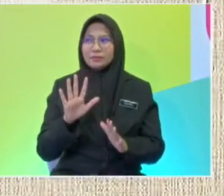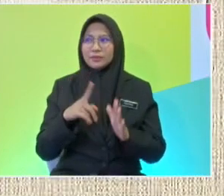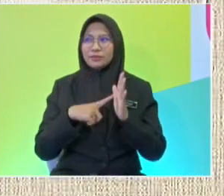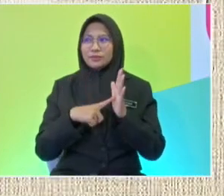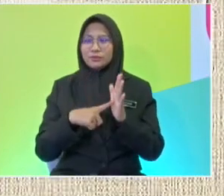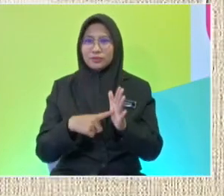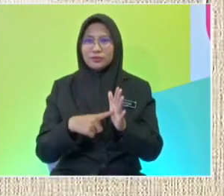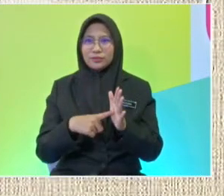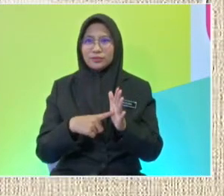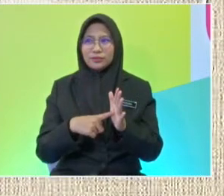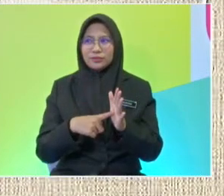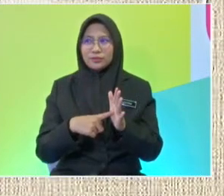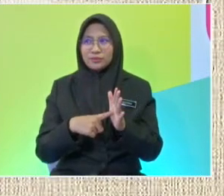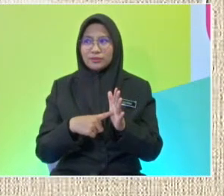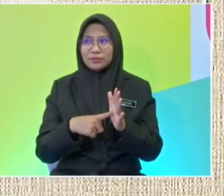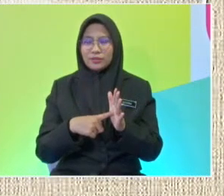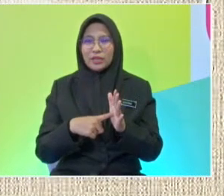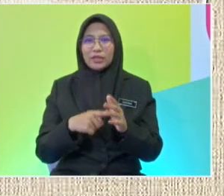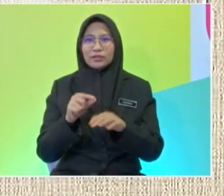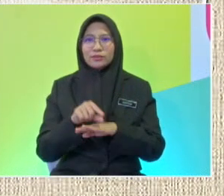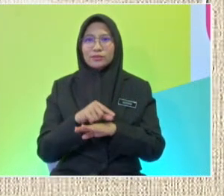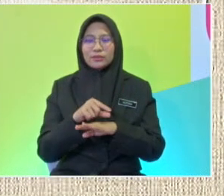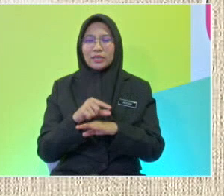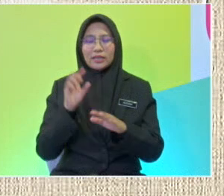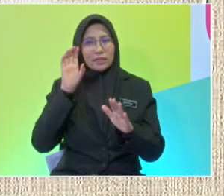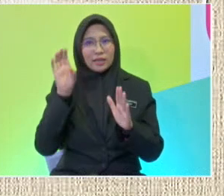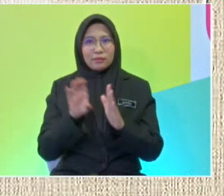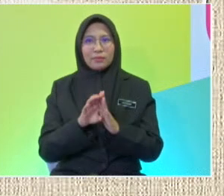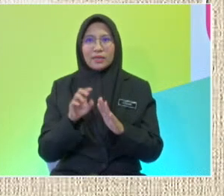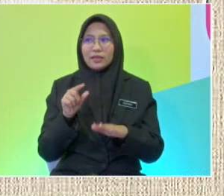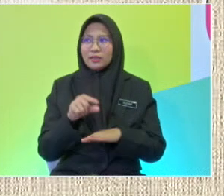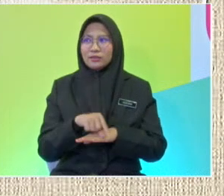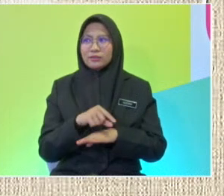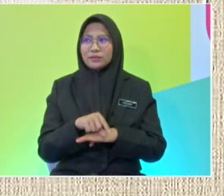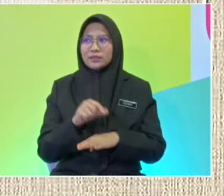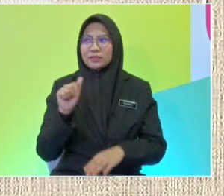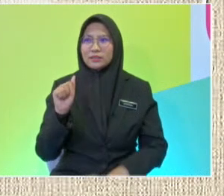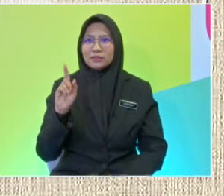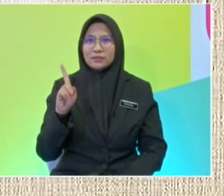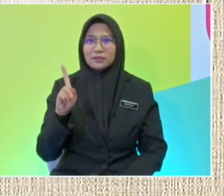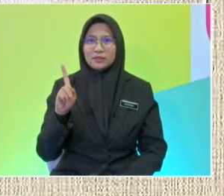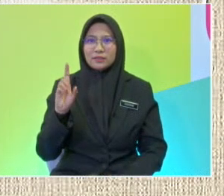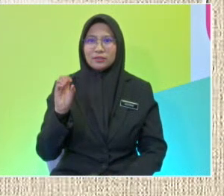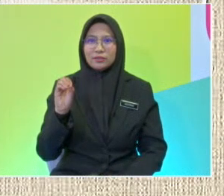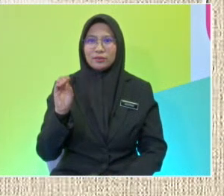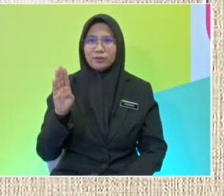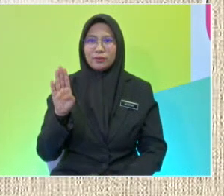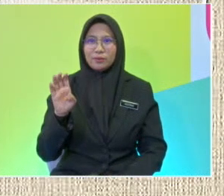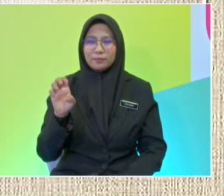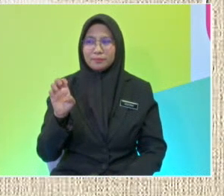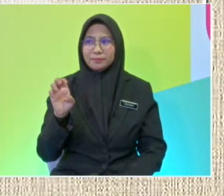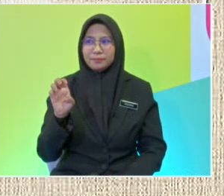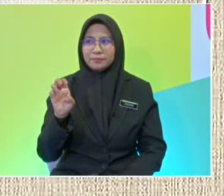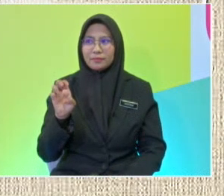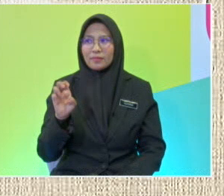yang telah disuntik menggunakan Adobe Photoshop Oke ada dua gambar wajah sebelum dan